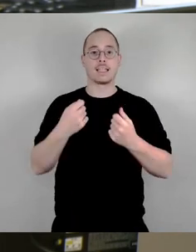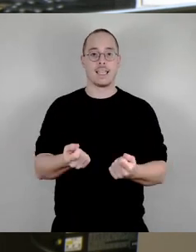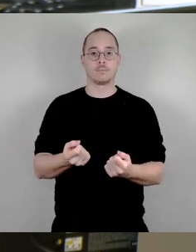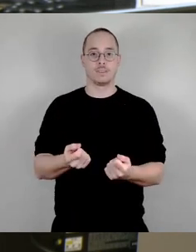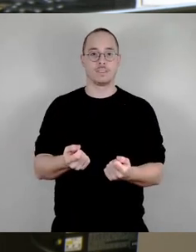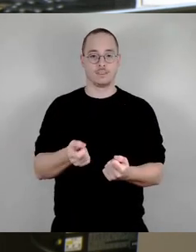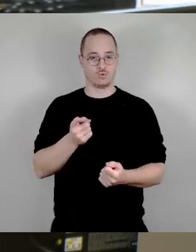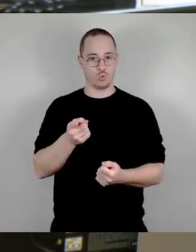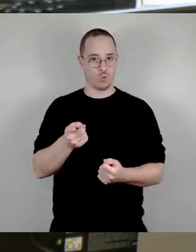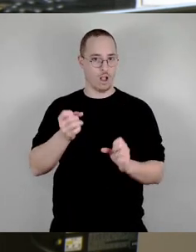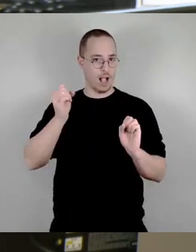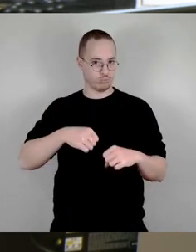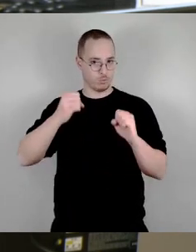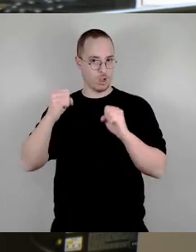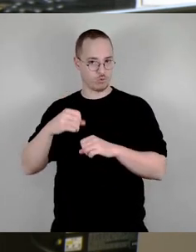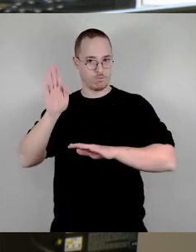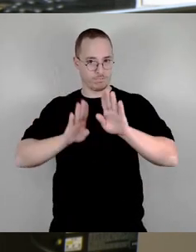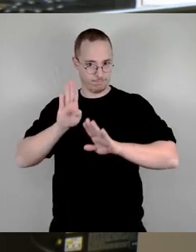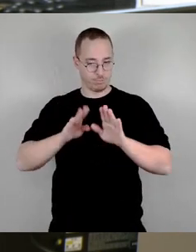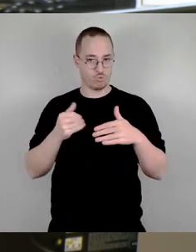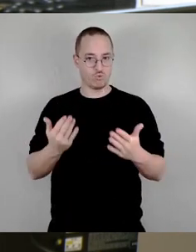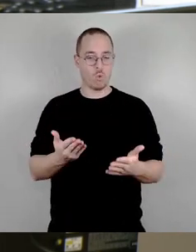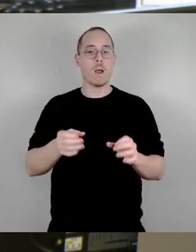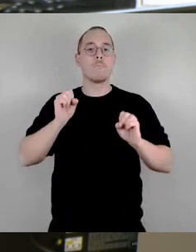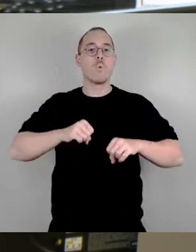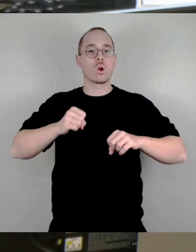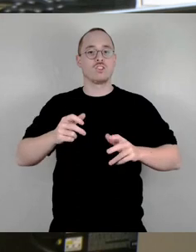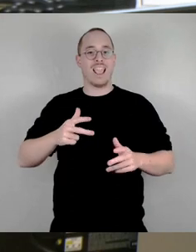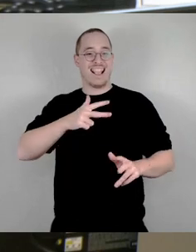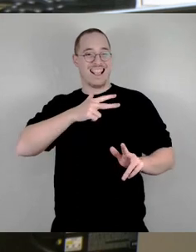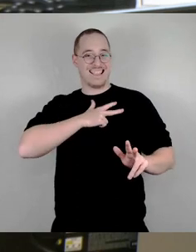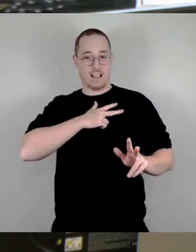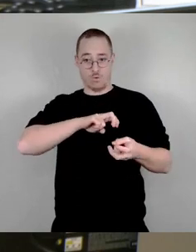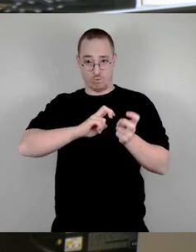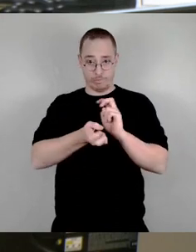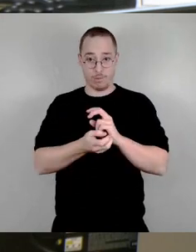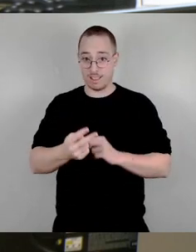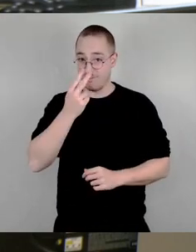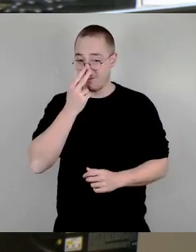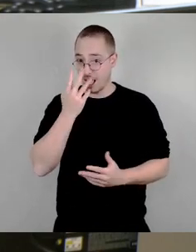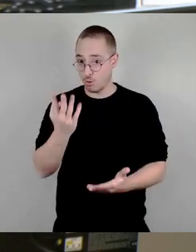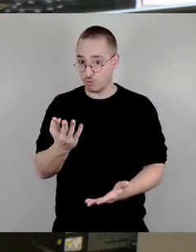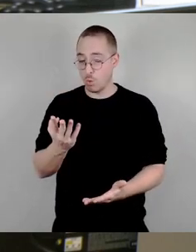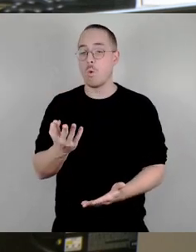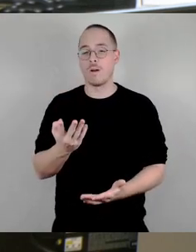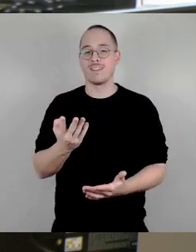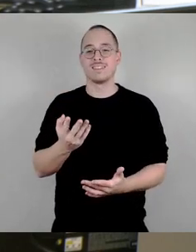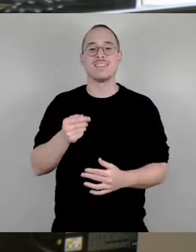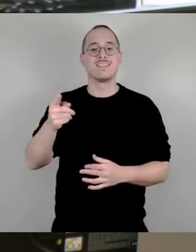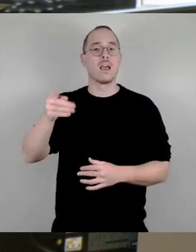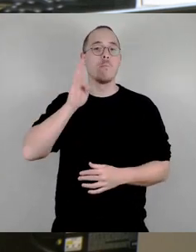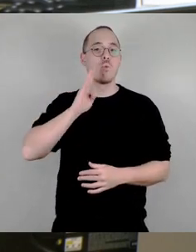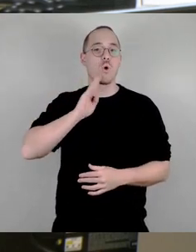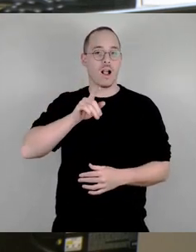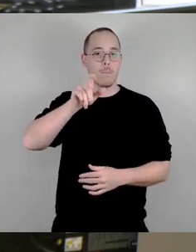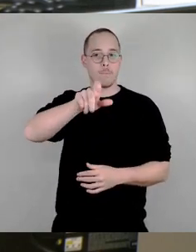Abstimmung eine mögliche Realisierung unter dem Vorbehalt steht, dass die auf Basis der durchgeführten Bürgerbeteiligung bereits laufende Planung